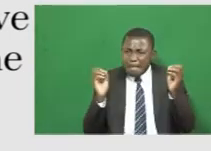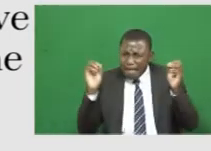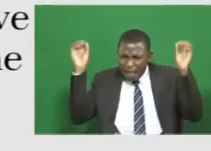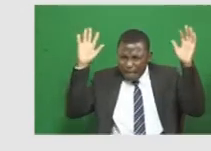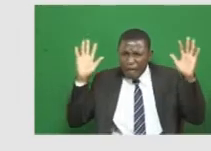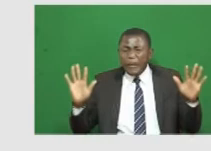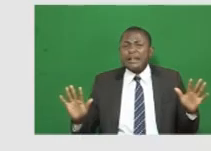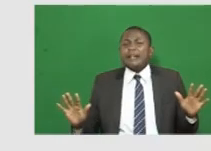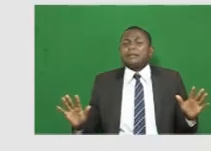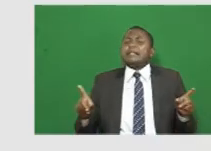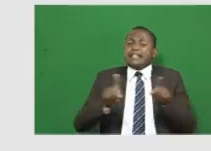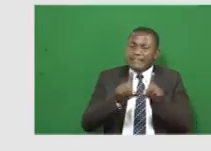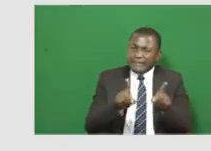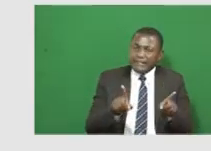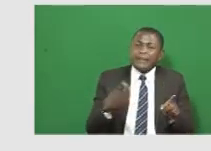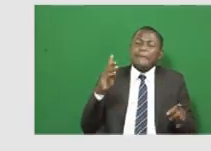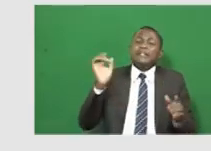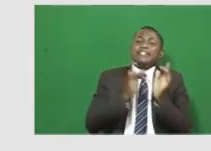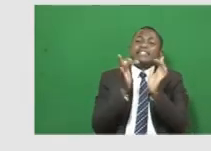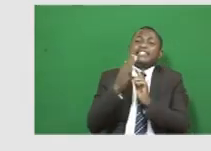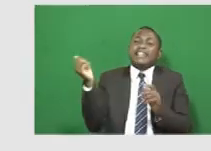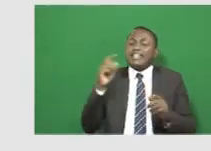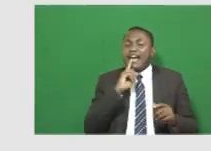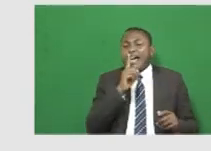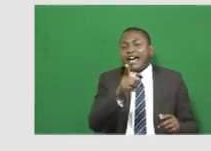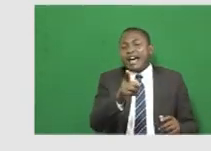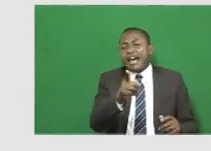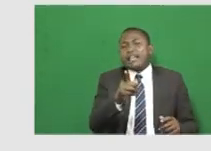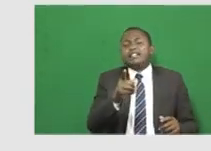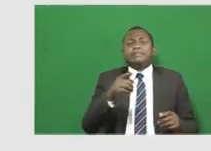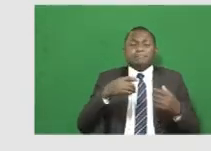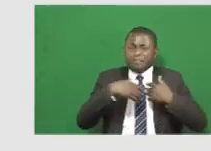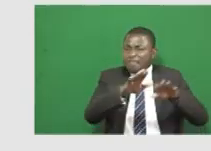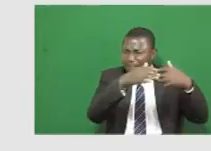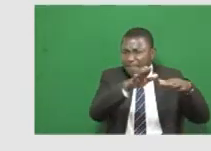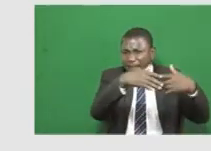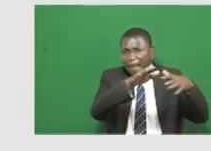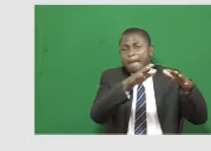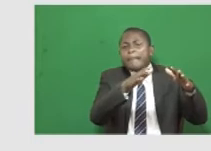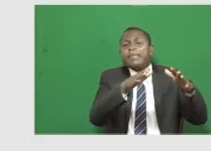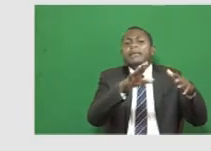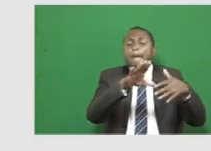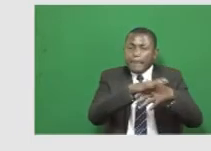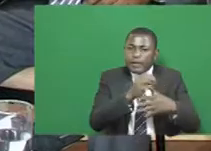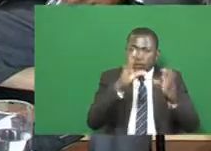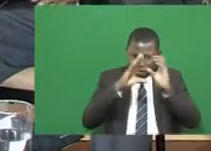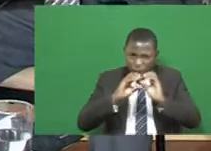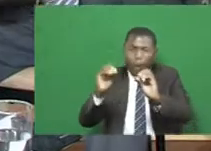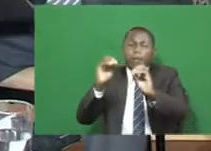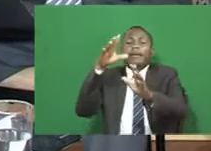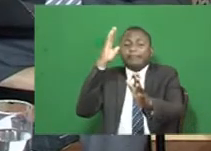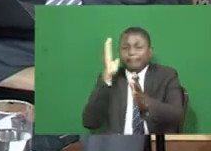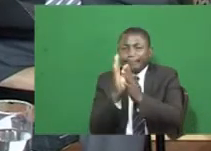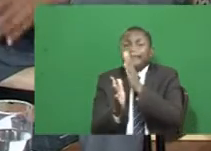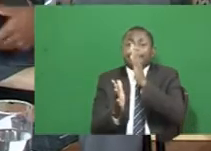renyu here. Zvino ndichavaudza pachena handina kutongokuzivai ibvai kwandiri imi vaiti wokusarura. Saka pane